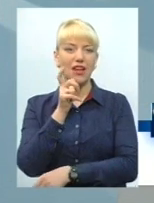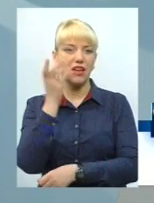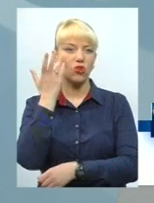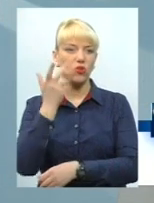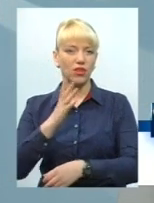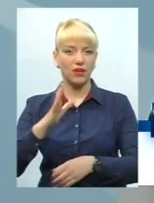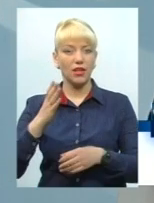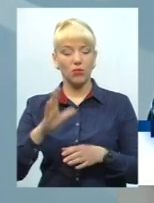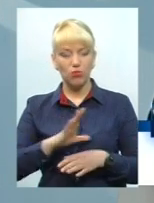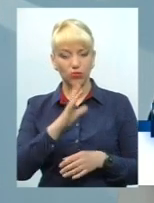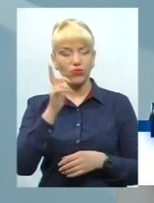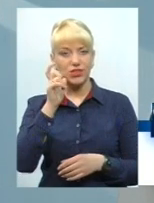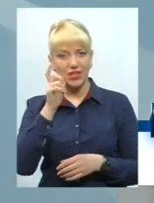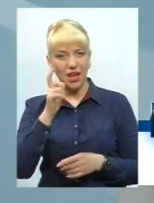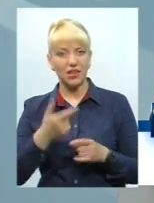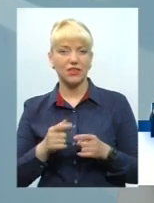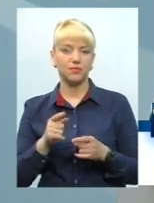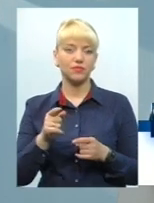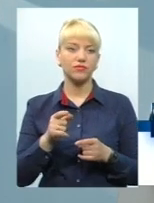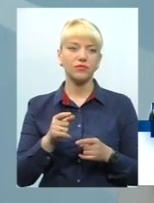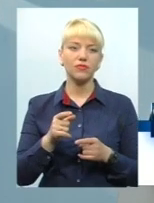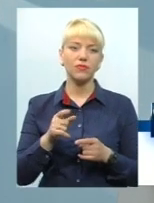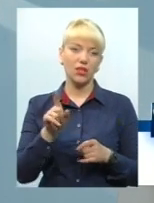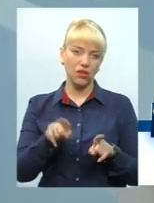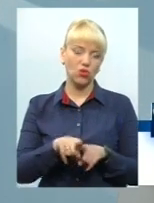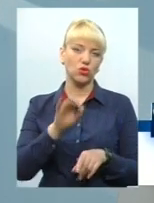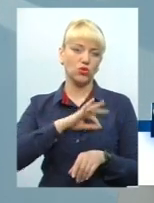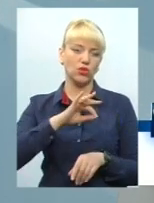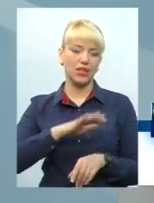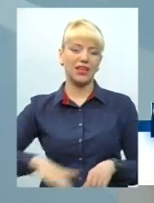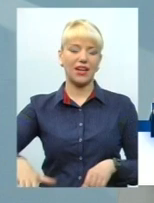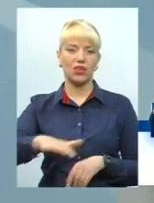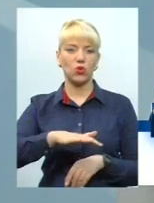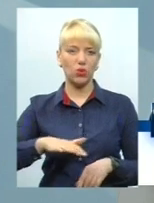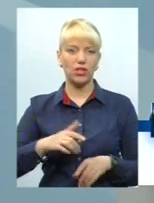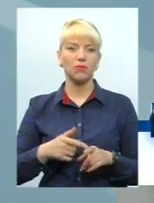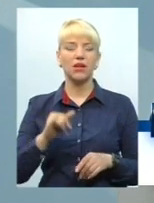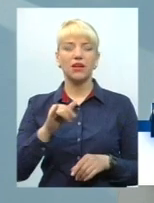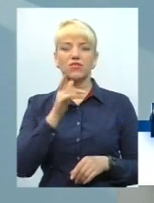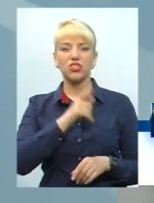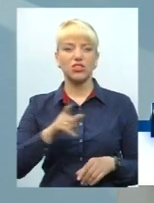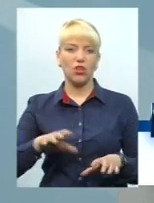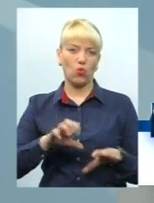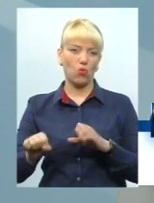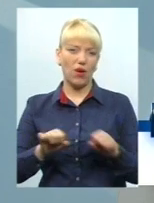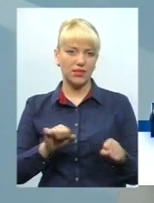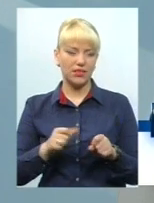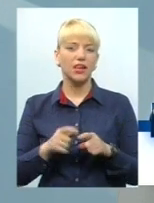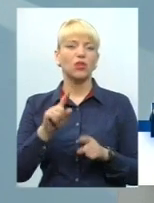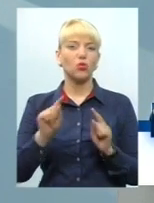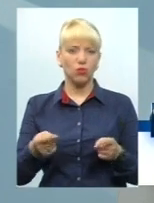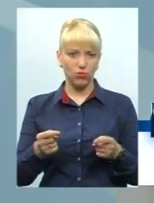там був, значить, і Гітлером, котрий користував ці території і людей в часи окупації. І